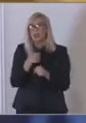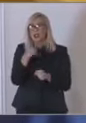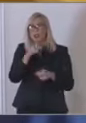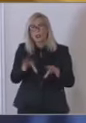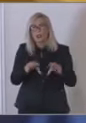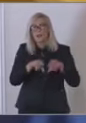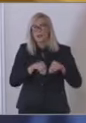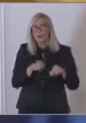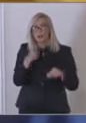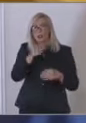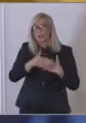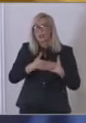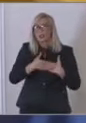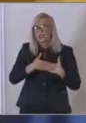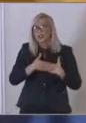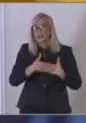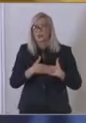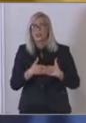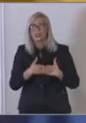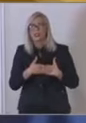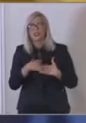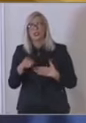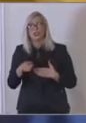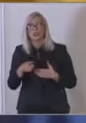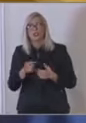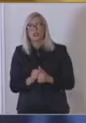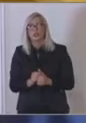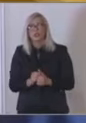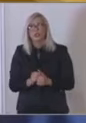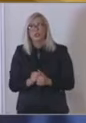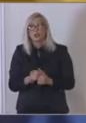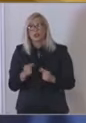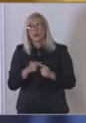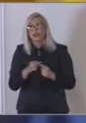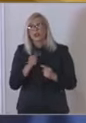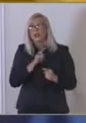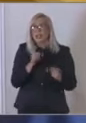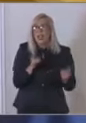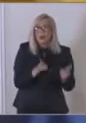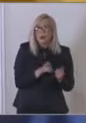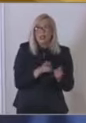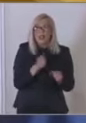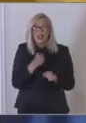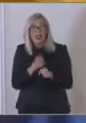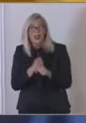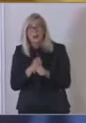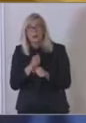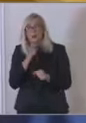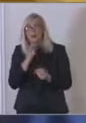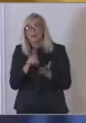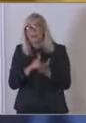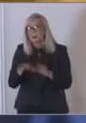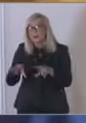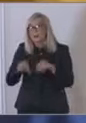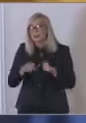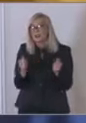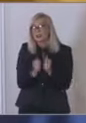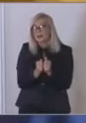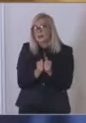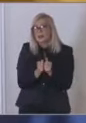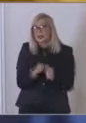përket kalimit të kufirit nuk duhet të shihni si kufizime, po si veprime që duhet të ndërmarrim ne së bashku dy qeverit për të